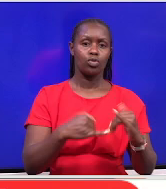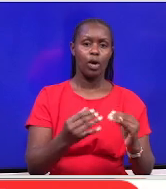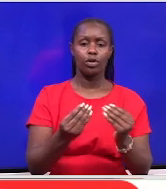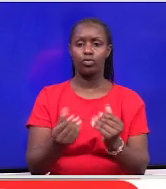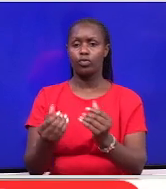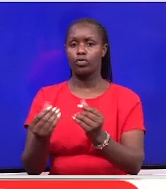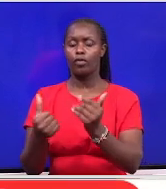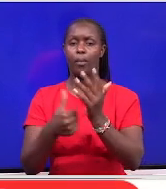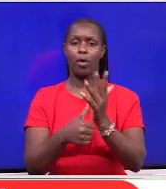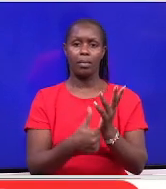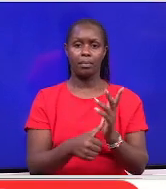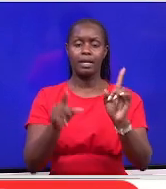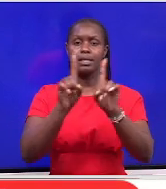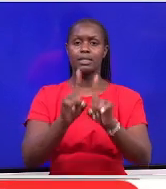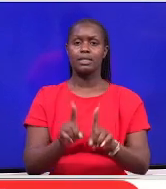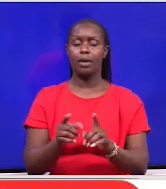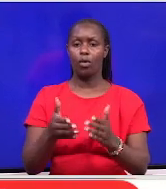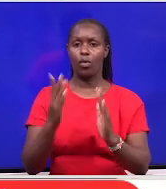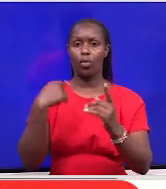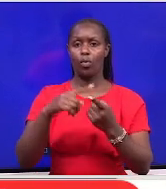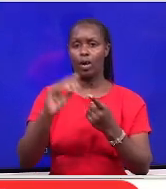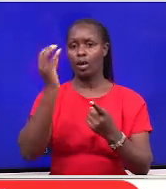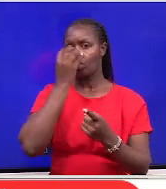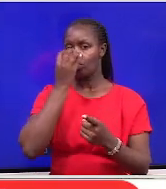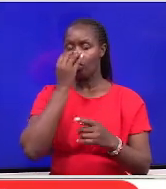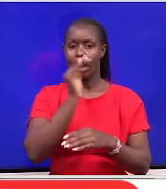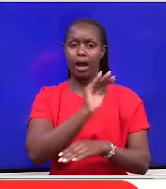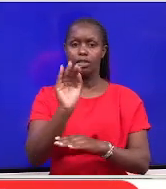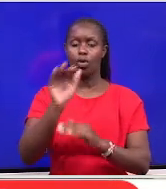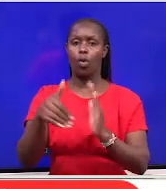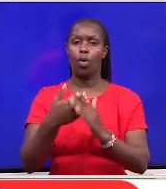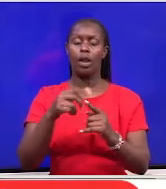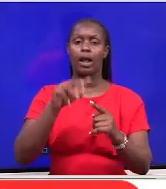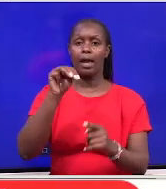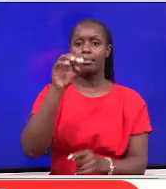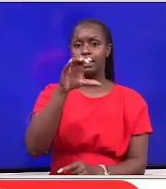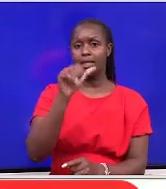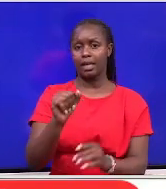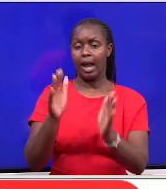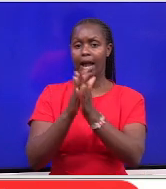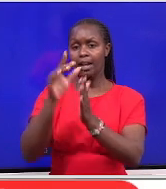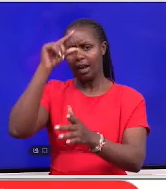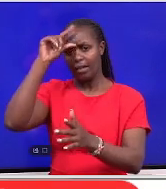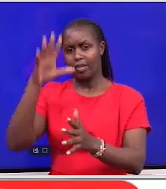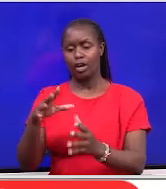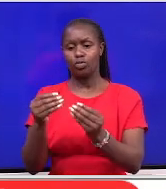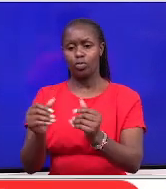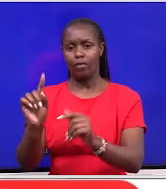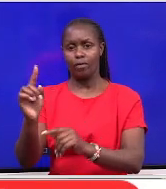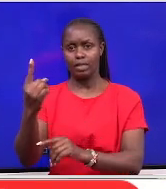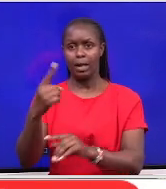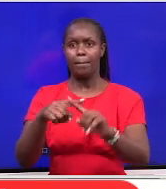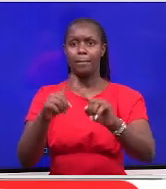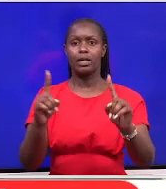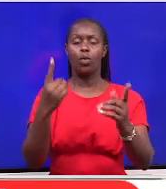William Ruto alivyowaomba wajumbe wa bunge la kaunti ya Meru na gavana kufanya hivyo. Aidha, mahakama iliagiza wawakilishi wa DAO na